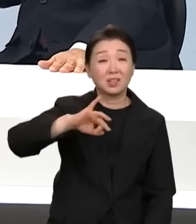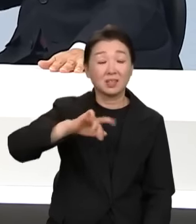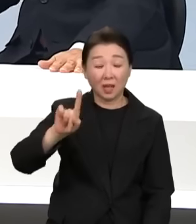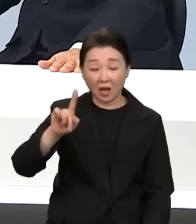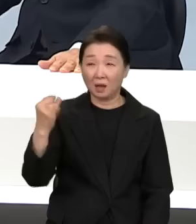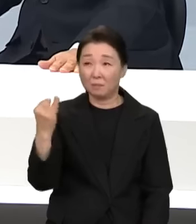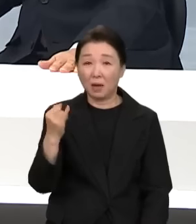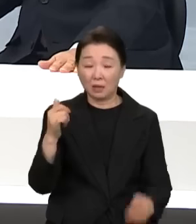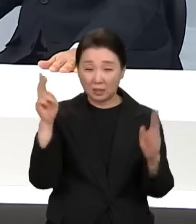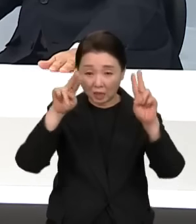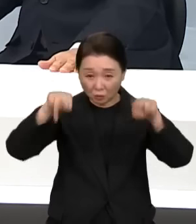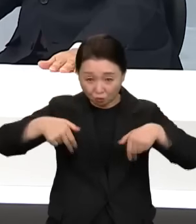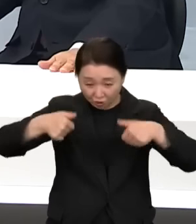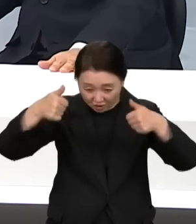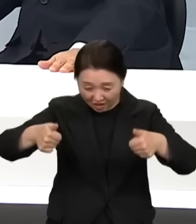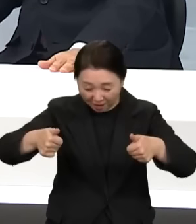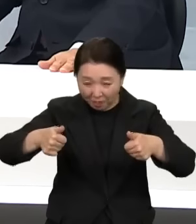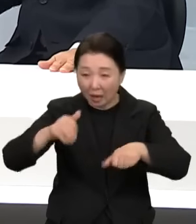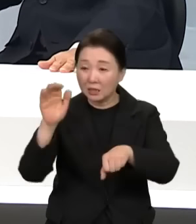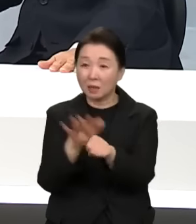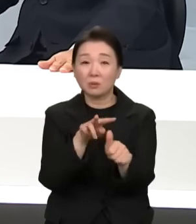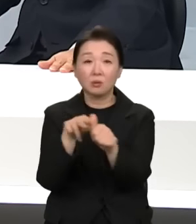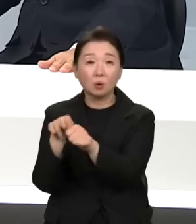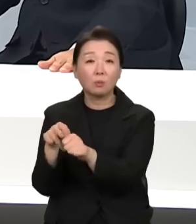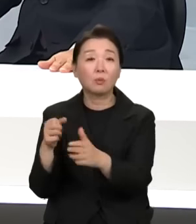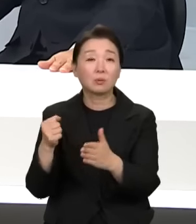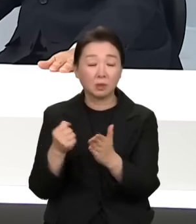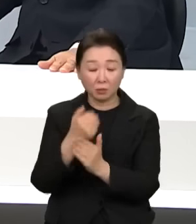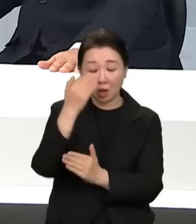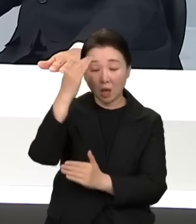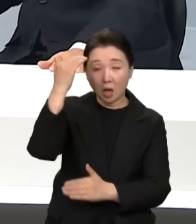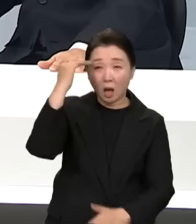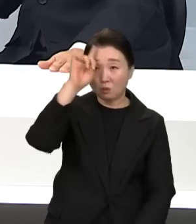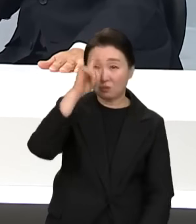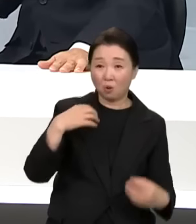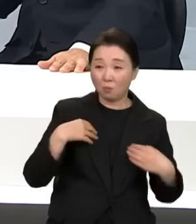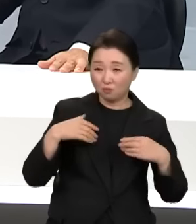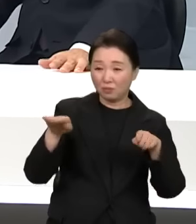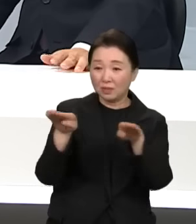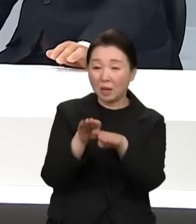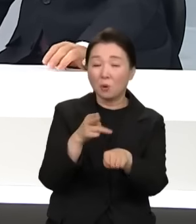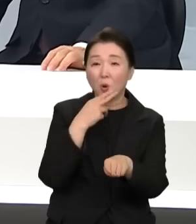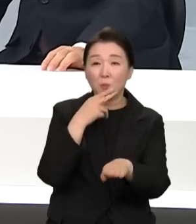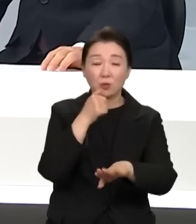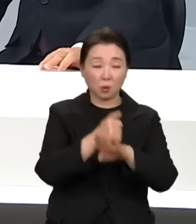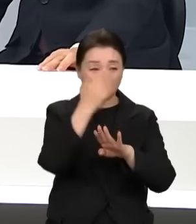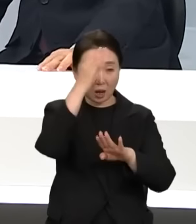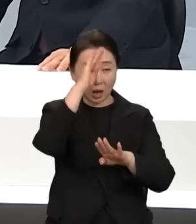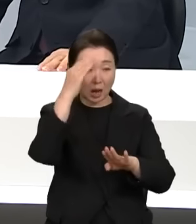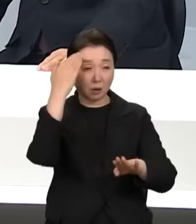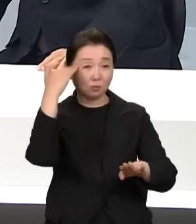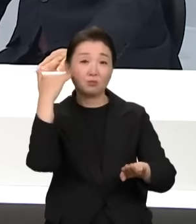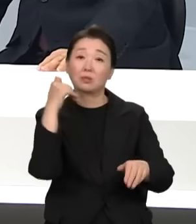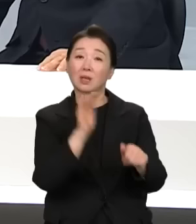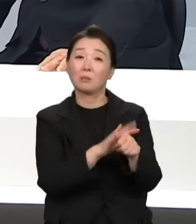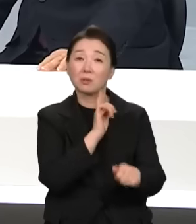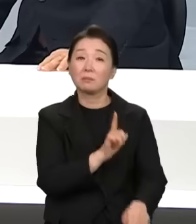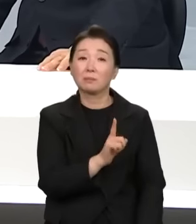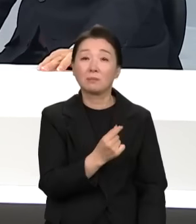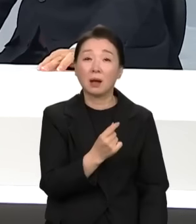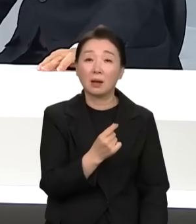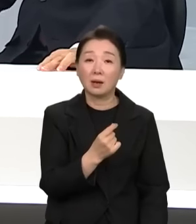참배했다는 이유, 이 잘못된 보도 때문에 우리 정부가 불참했다면서 마치 우리 정부의 잘못이다 이렇게 지금 하고 있는 태도인데, 자,